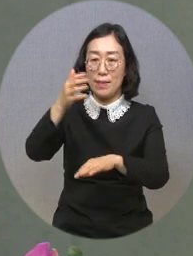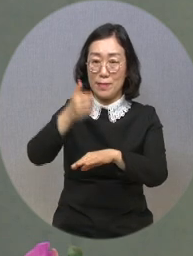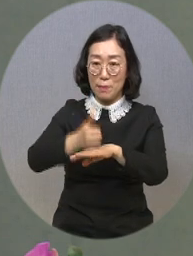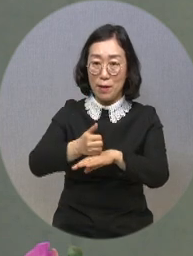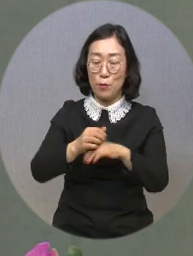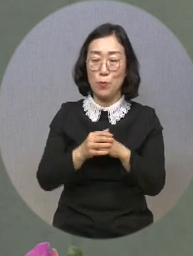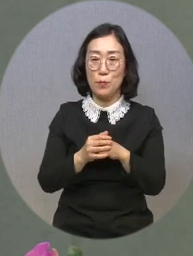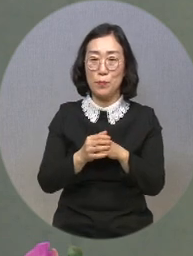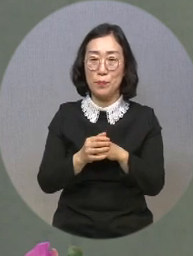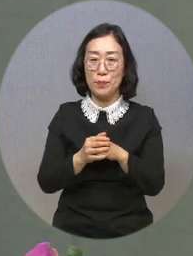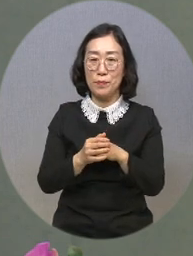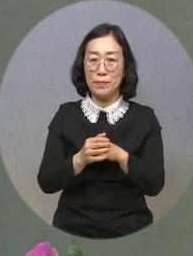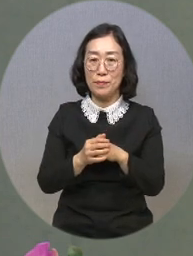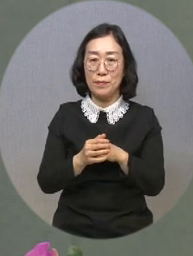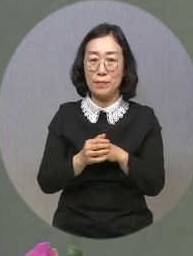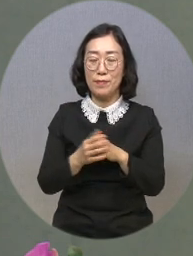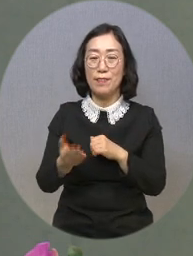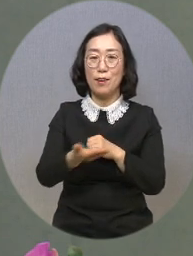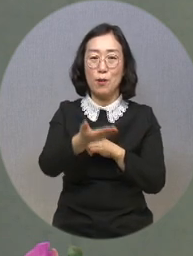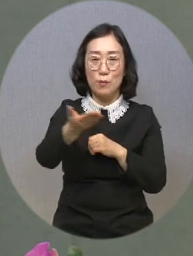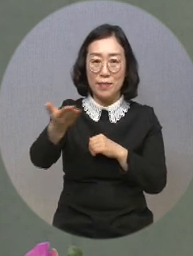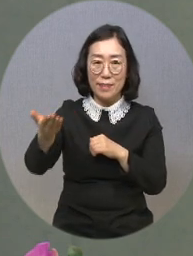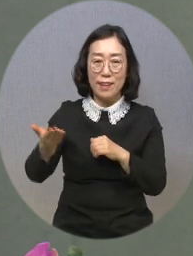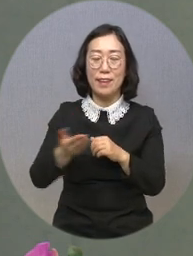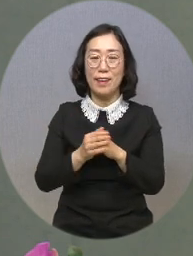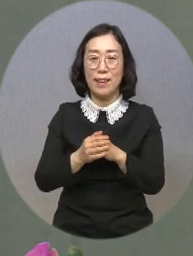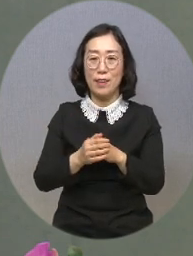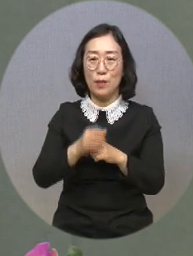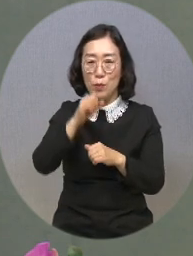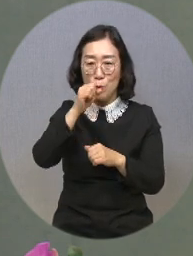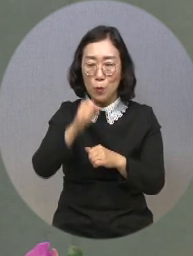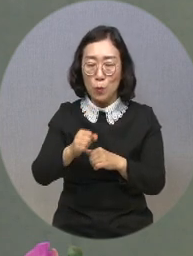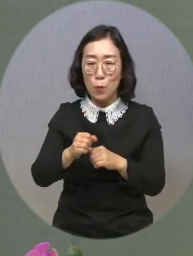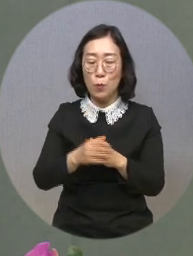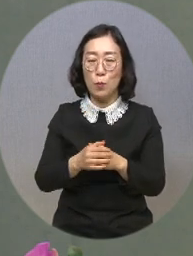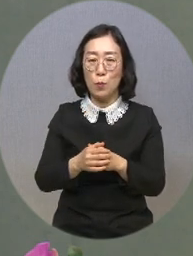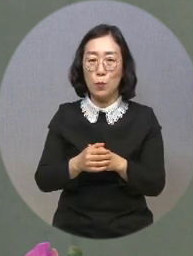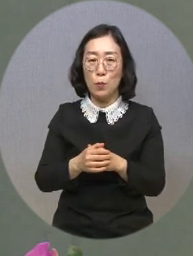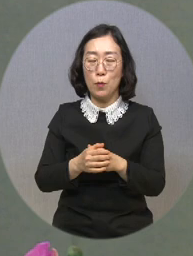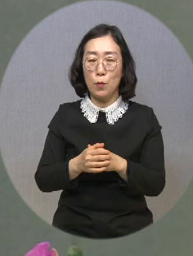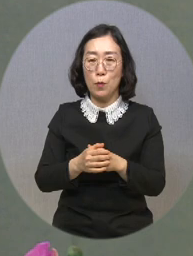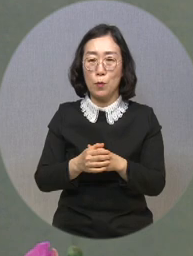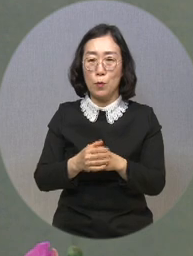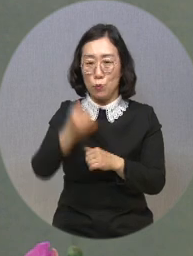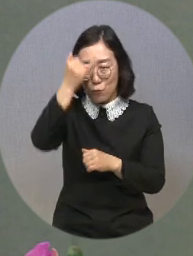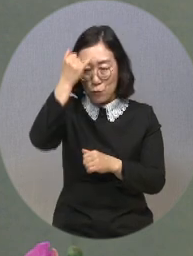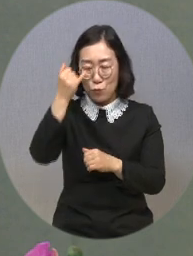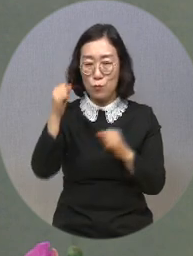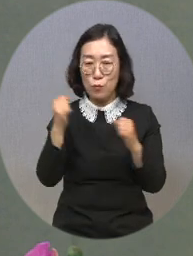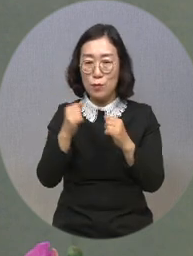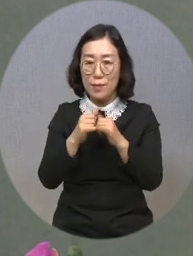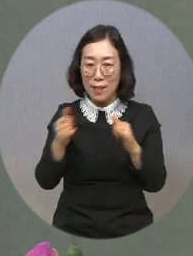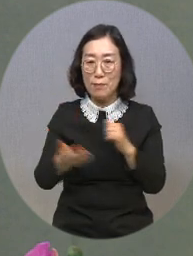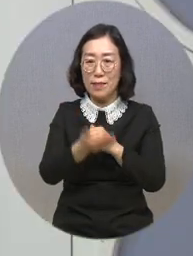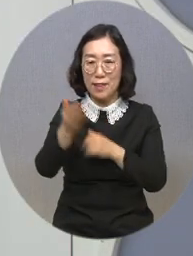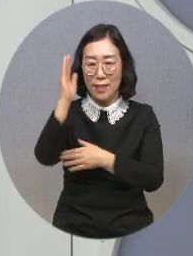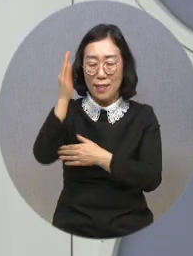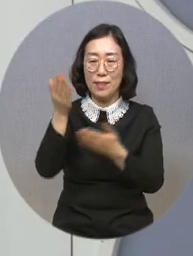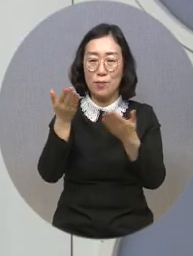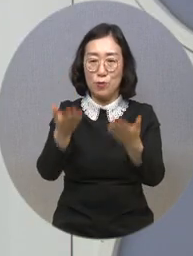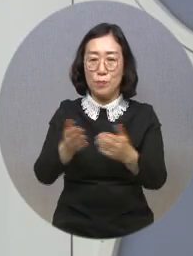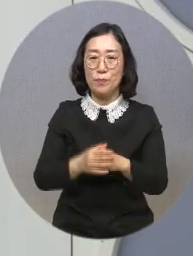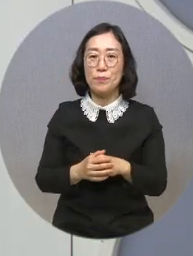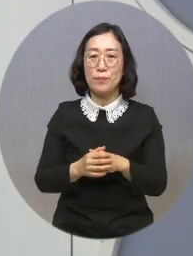네. 시청자 여러분 네. 그리고 도민 여러분에게 네. 당부의 말씀이 있으시면 네. 한 말씀